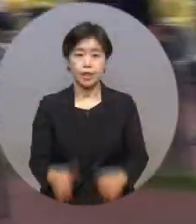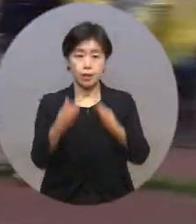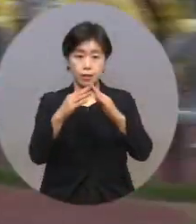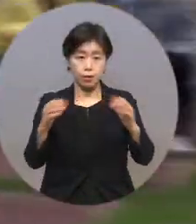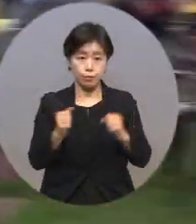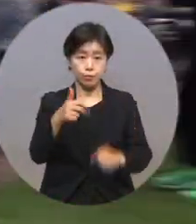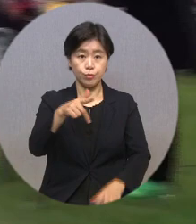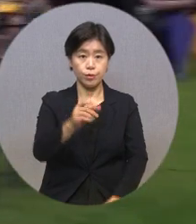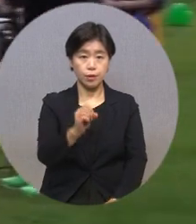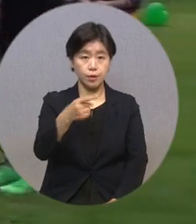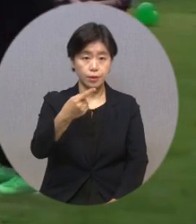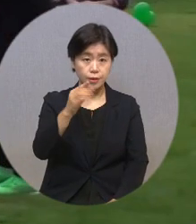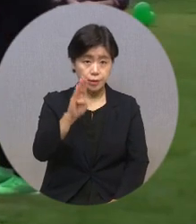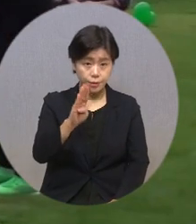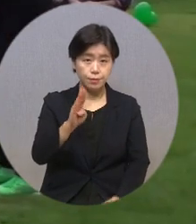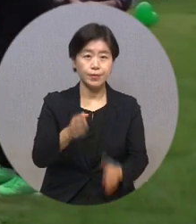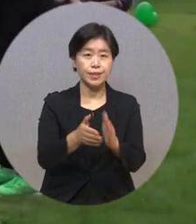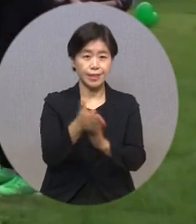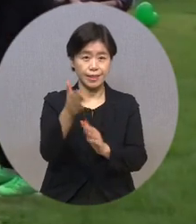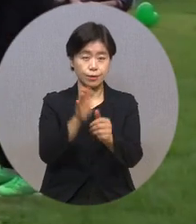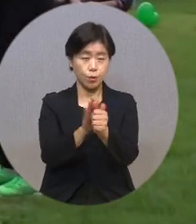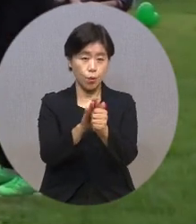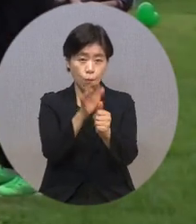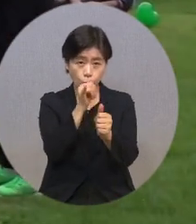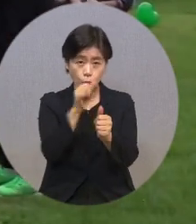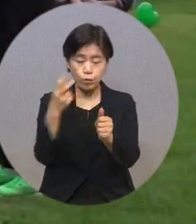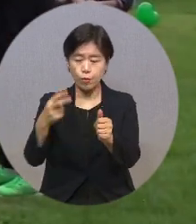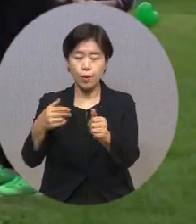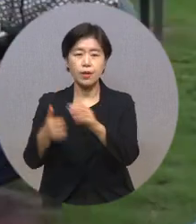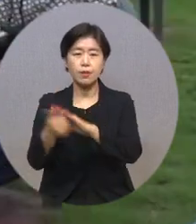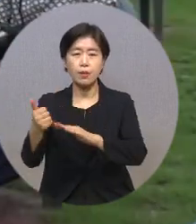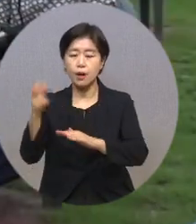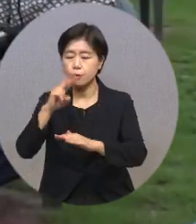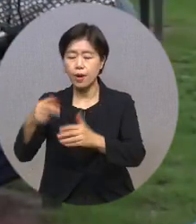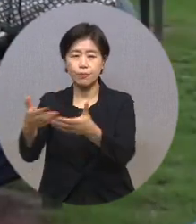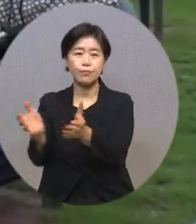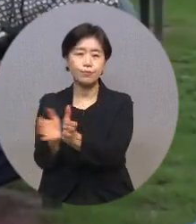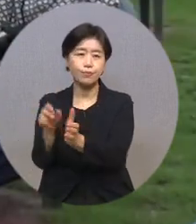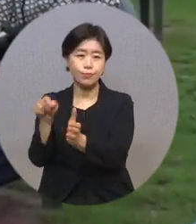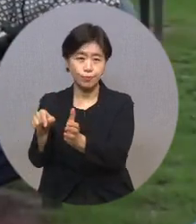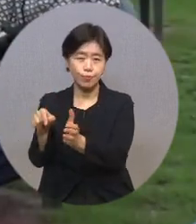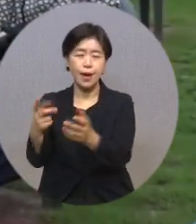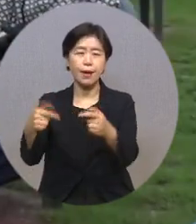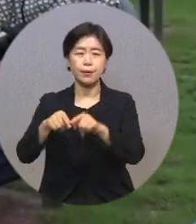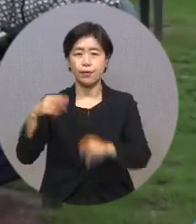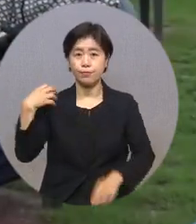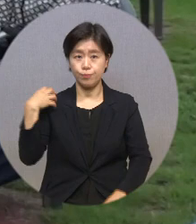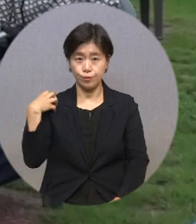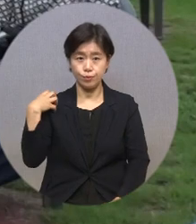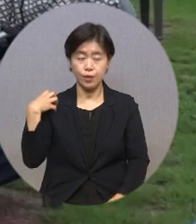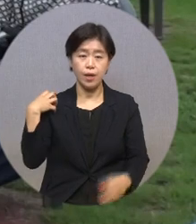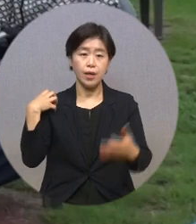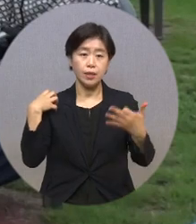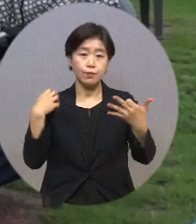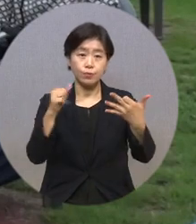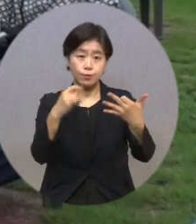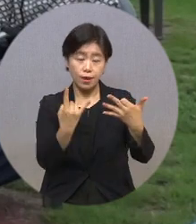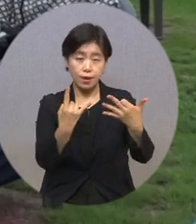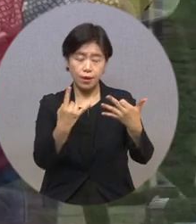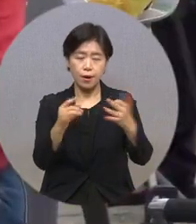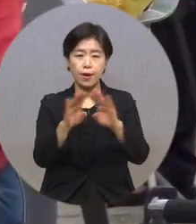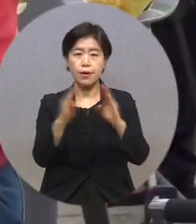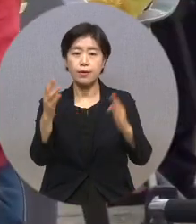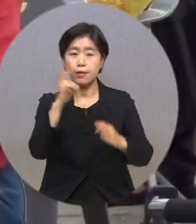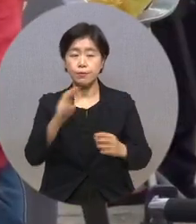전라북도 정읍시가 지원하고 희망을 노래하는 사람들이 주관한 제19회 장애인과 함께하는 열린음악회가 지난